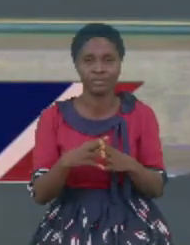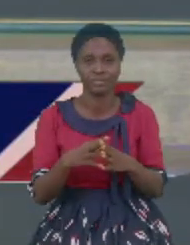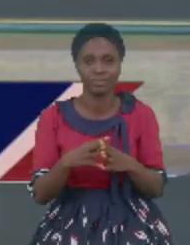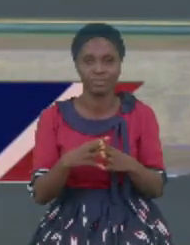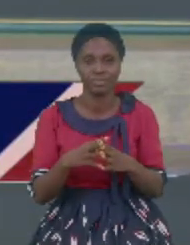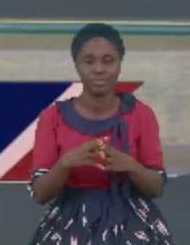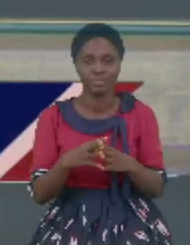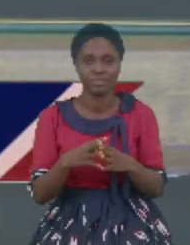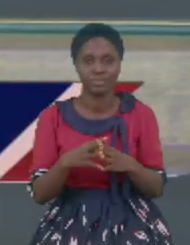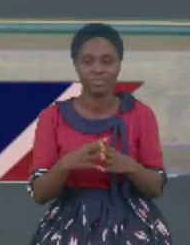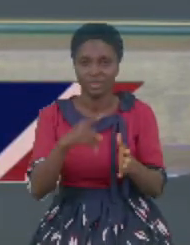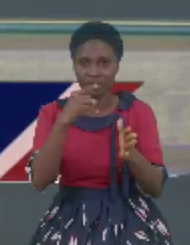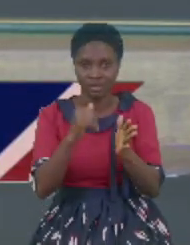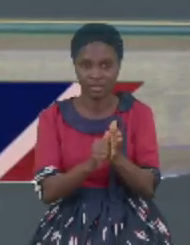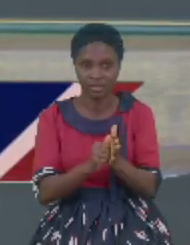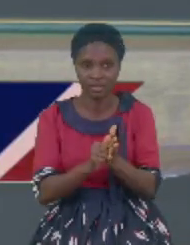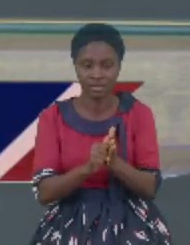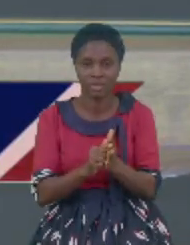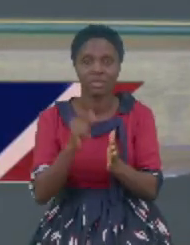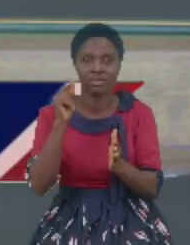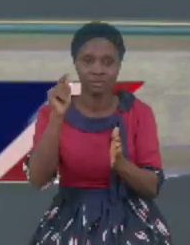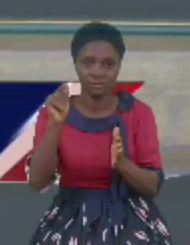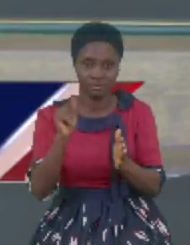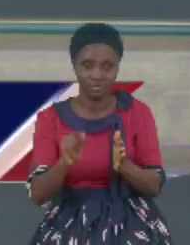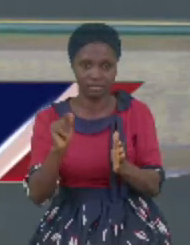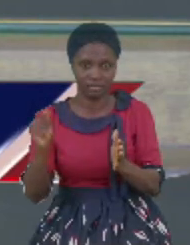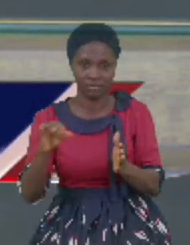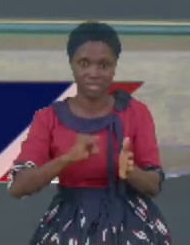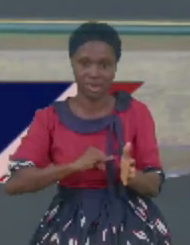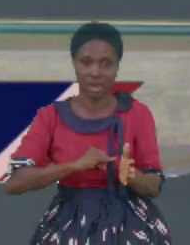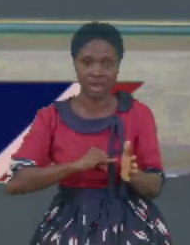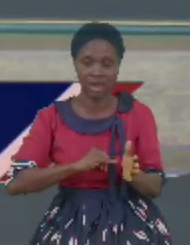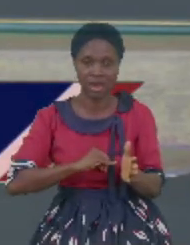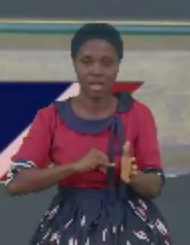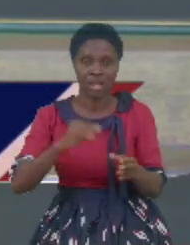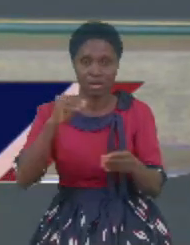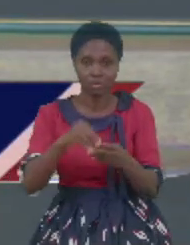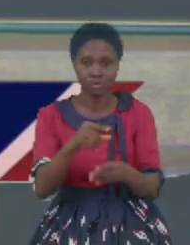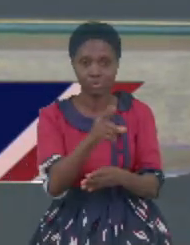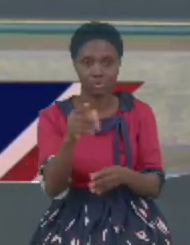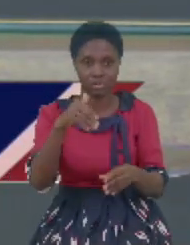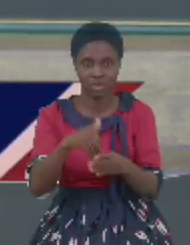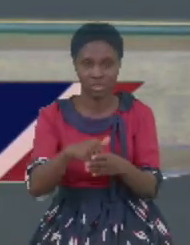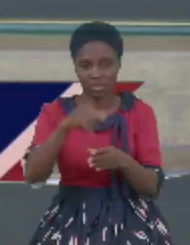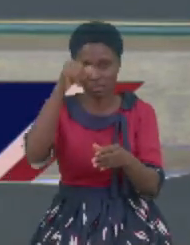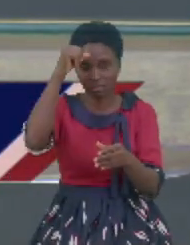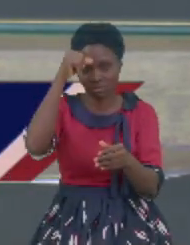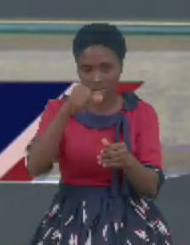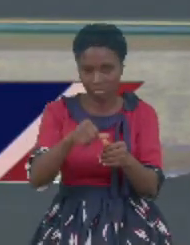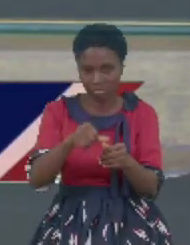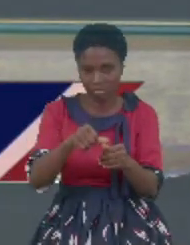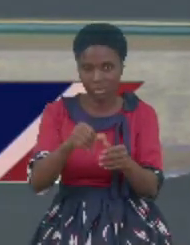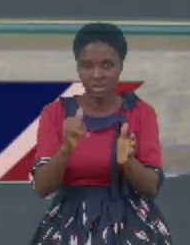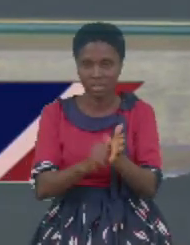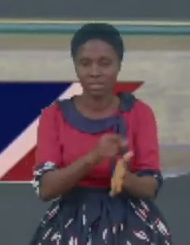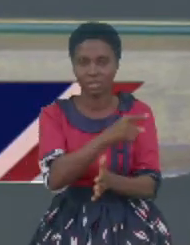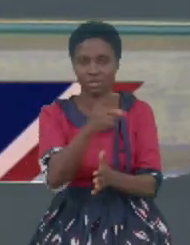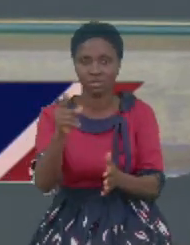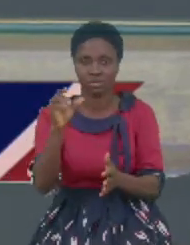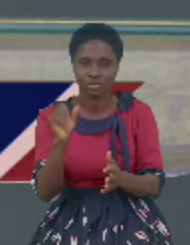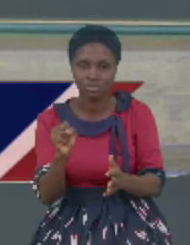deuxième Timothée 1. Chapitre 1, verset 6 qui dit, c'est pourquoi je t'exhorte à